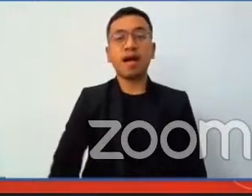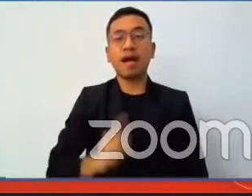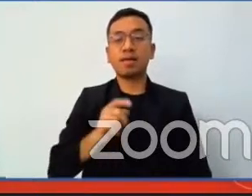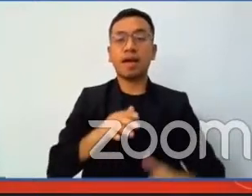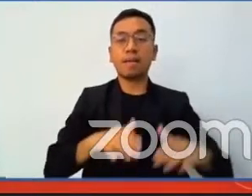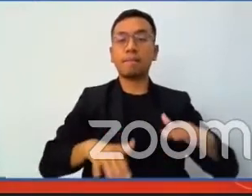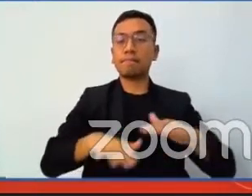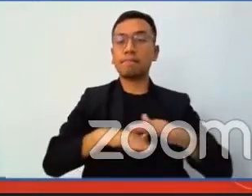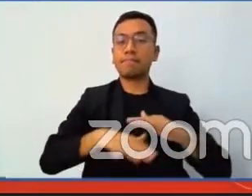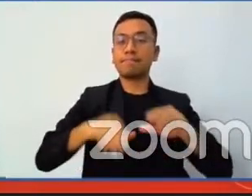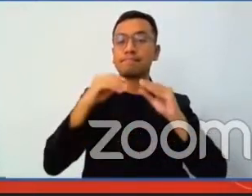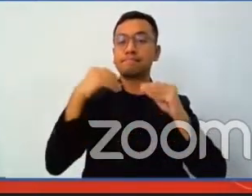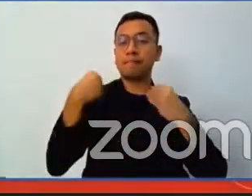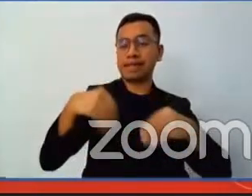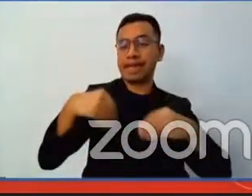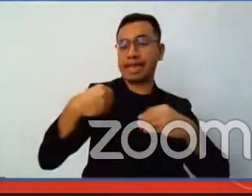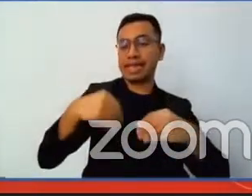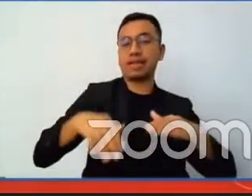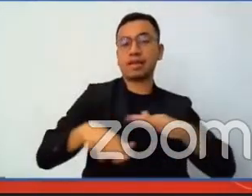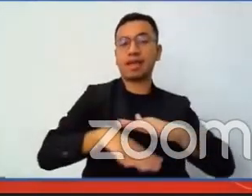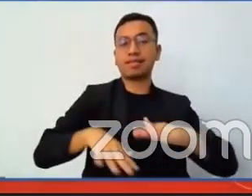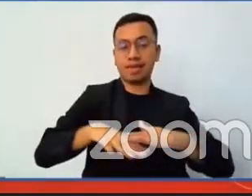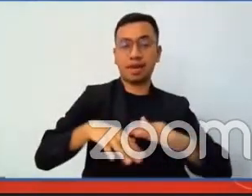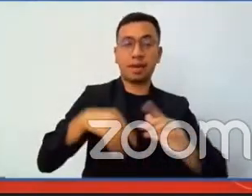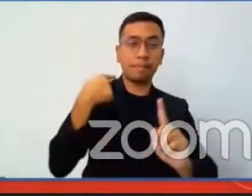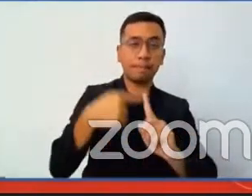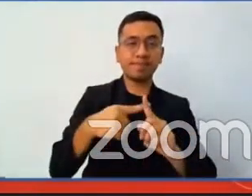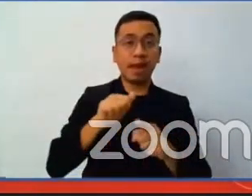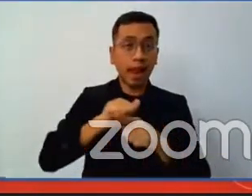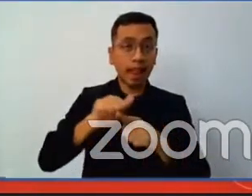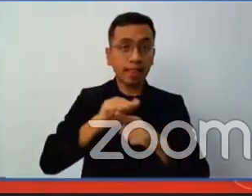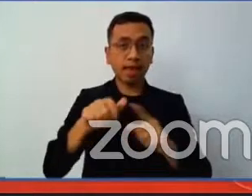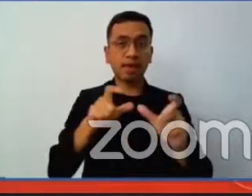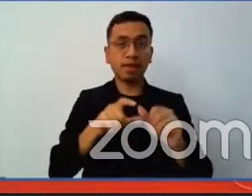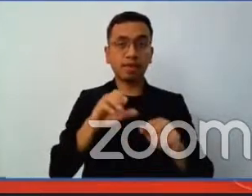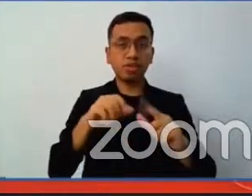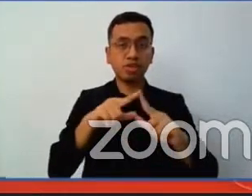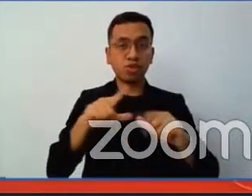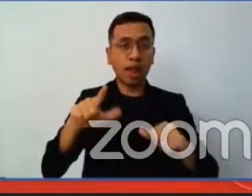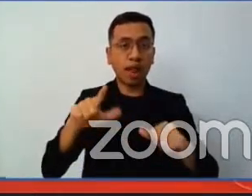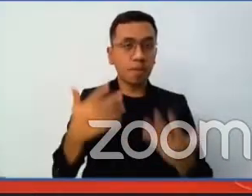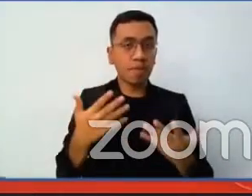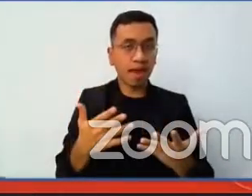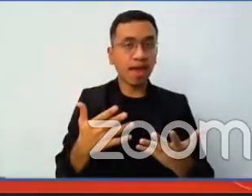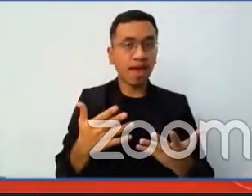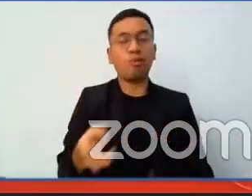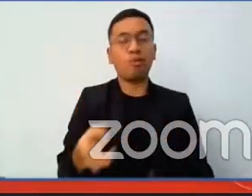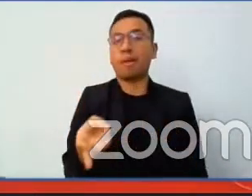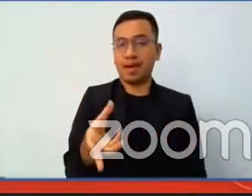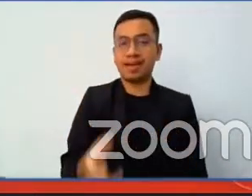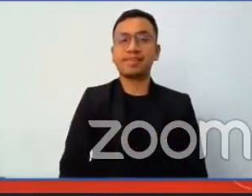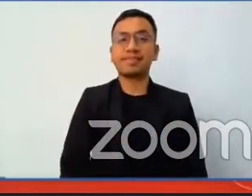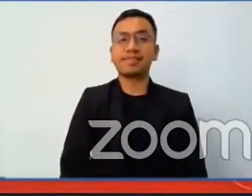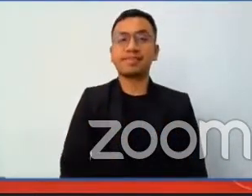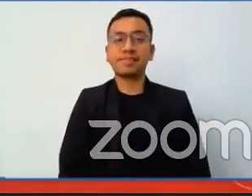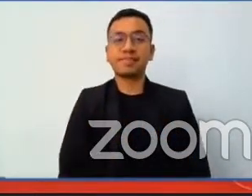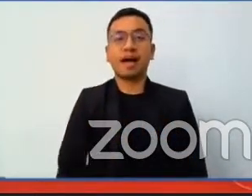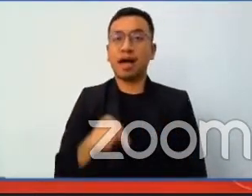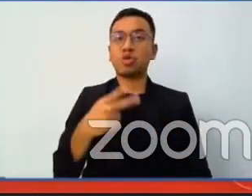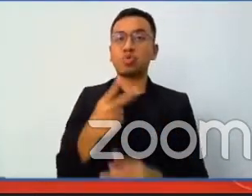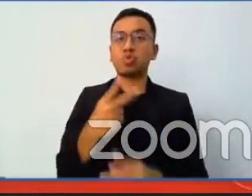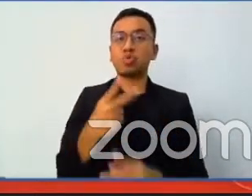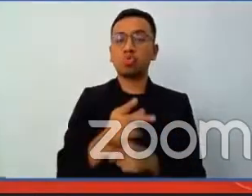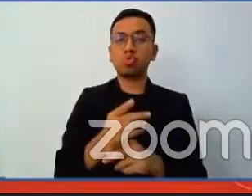dasar serta latihan-latihan soal. Jadi seperti yang kita ketahui bahwa salah satu tantangan bagi guru